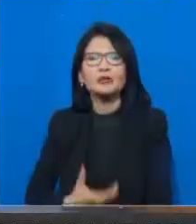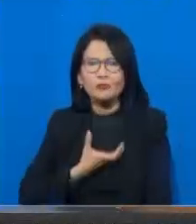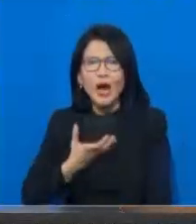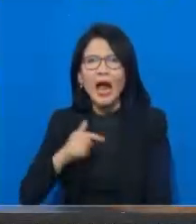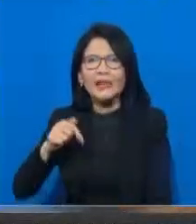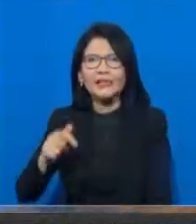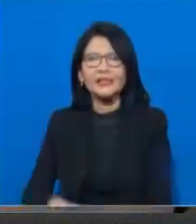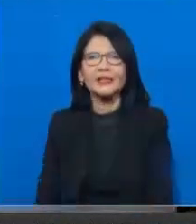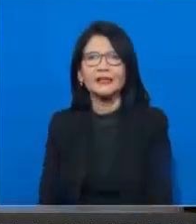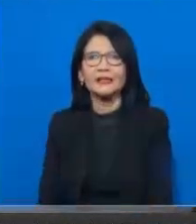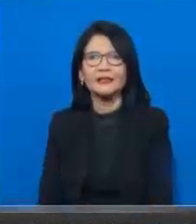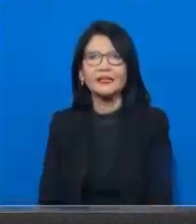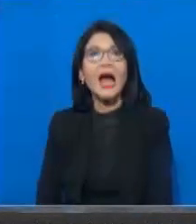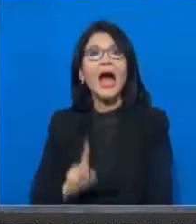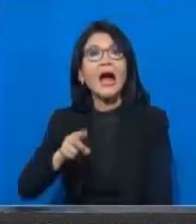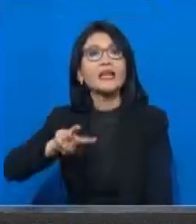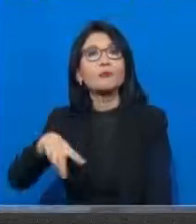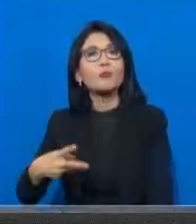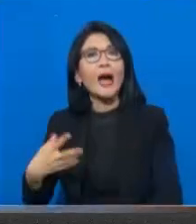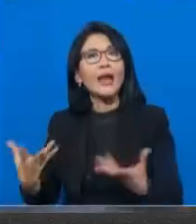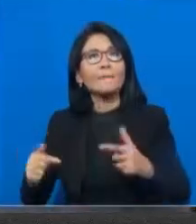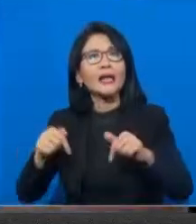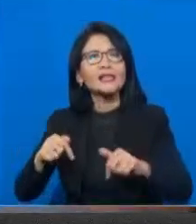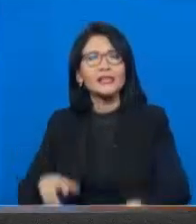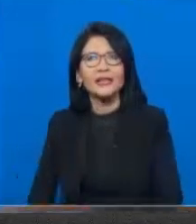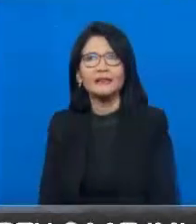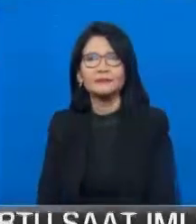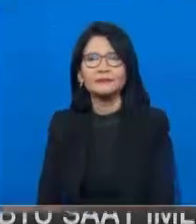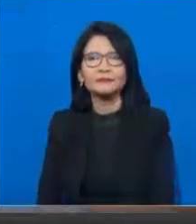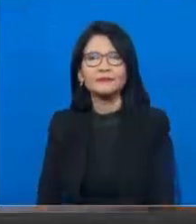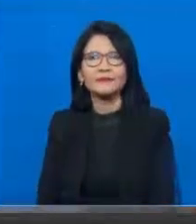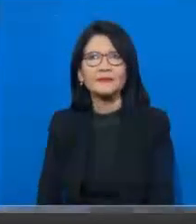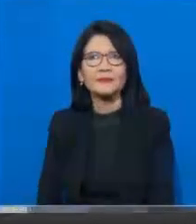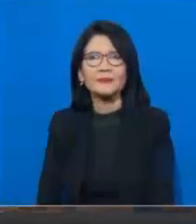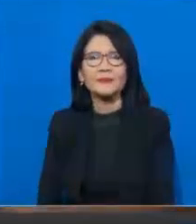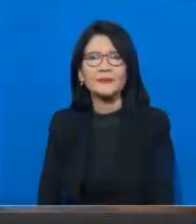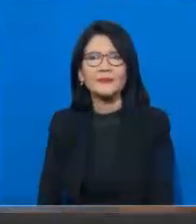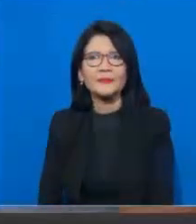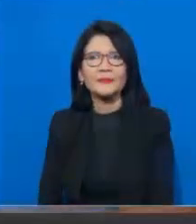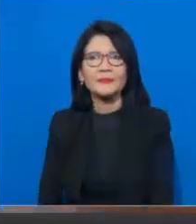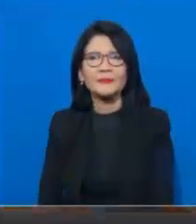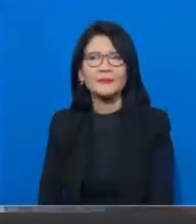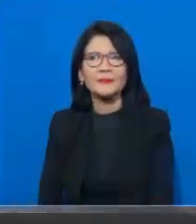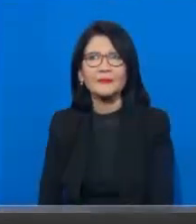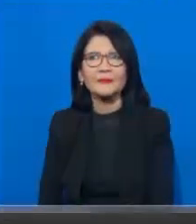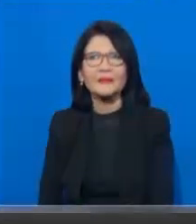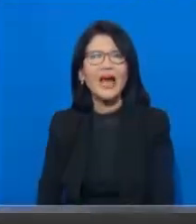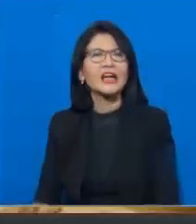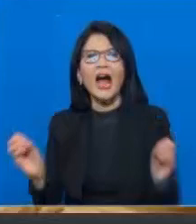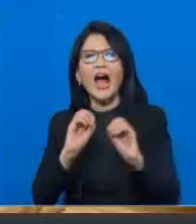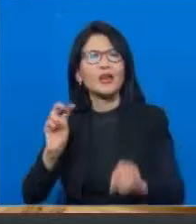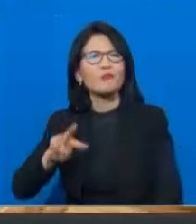Apa perubahannya selama 25 tahun bekerja di sini, Mbak? Apa ya perubahannya ya? Enggak ada? Enggak